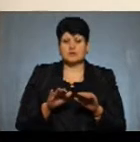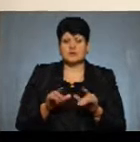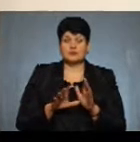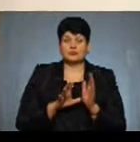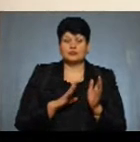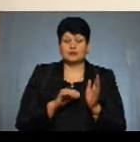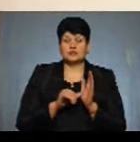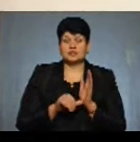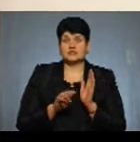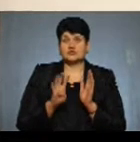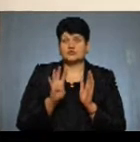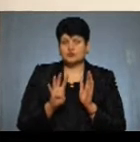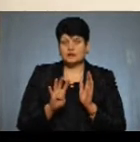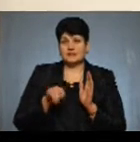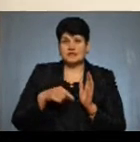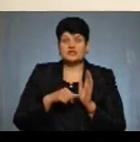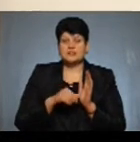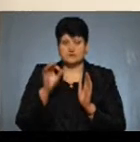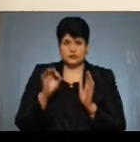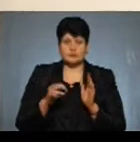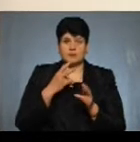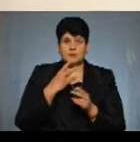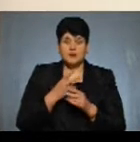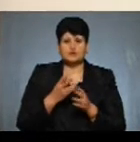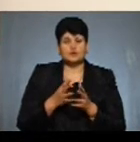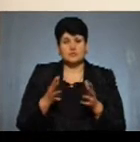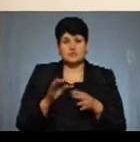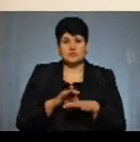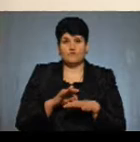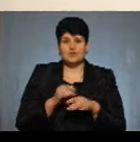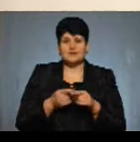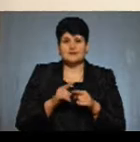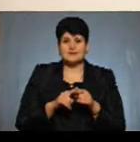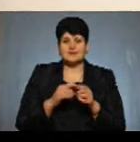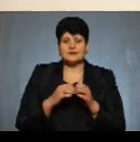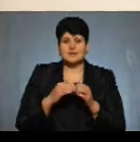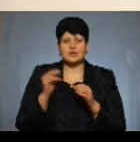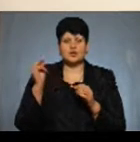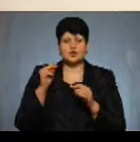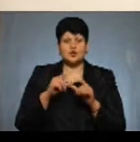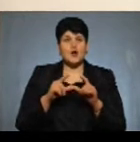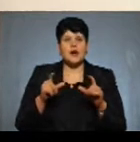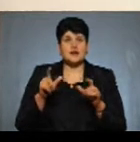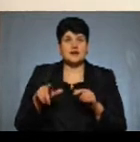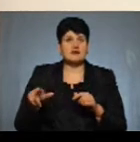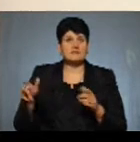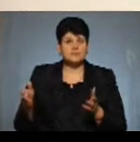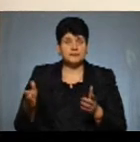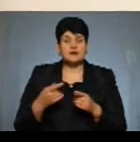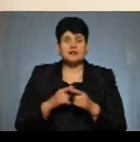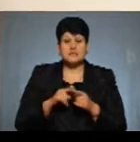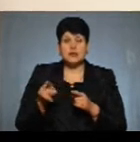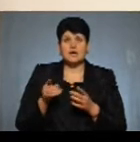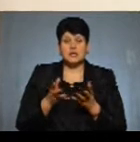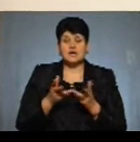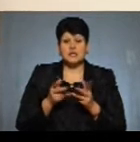було 64,6%, тобто ми бачимо, що найбільша потома вага захворілих – це йде серед школярів. Можливо, їх кількість